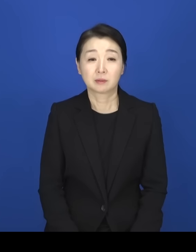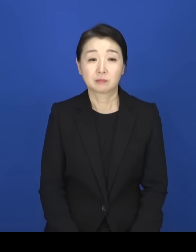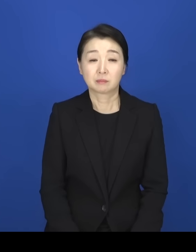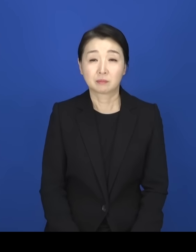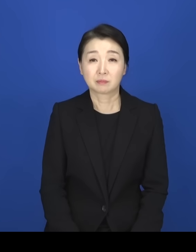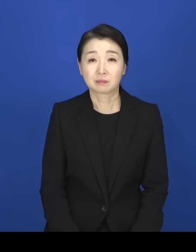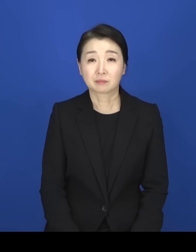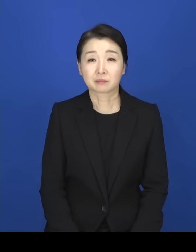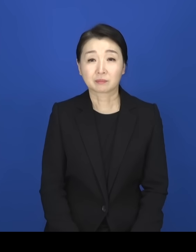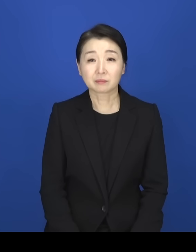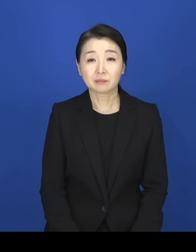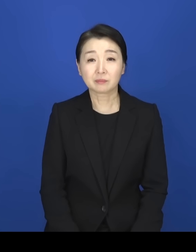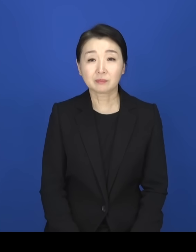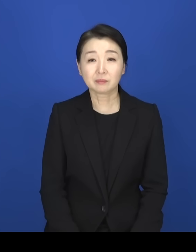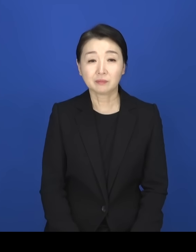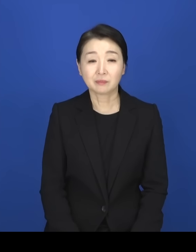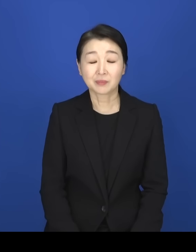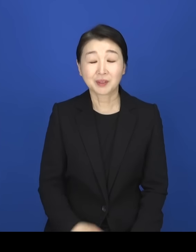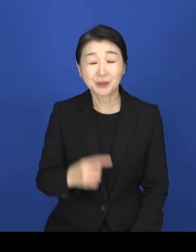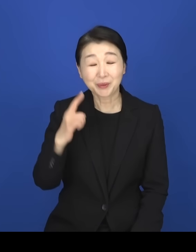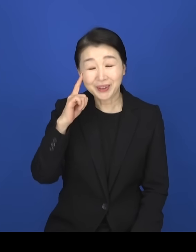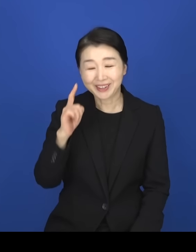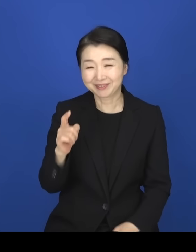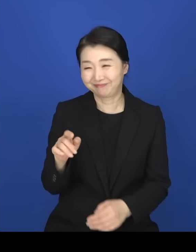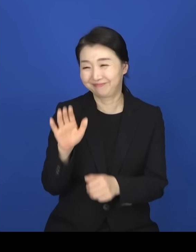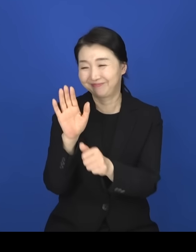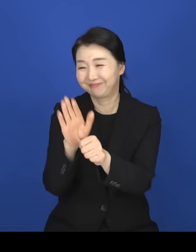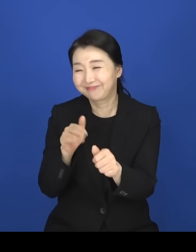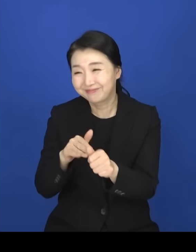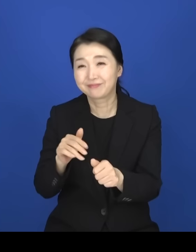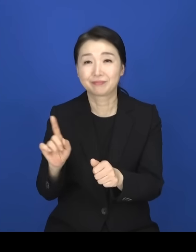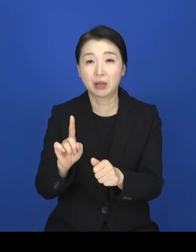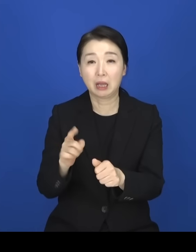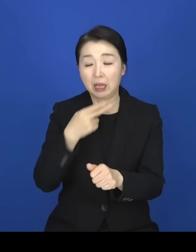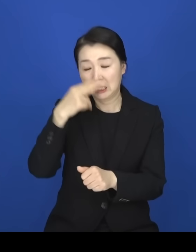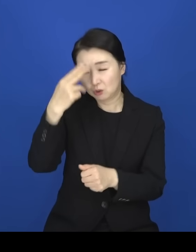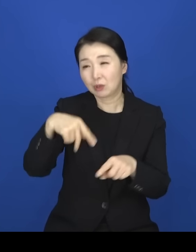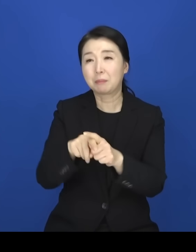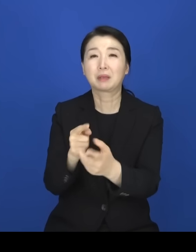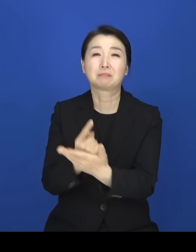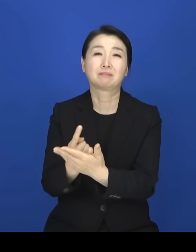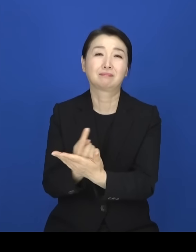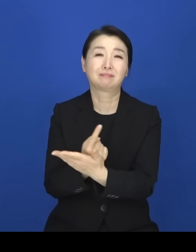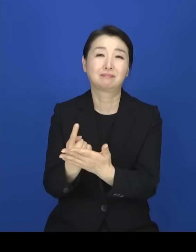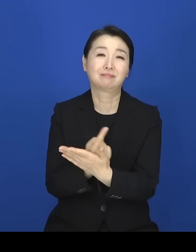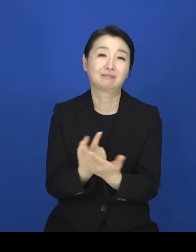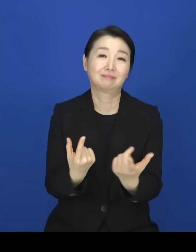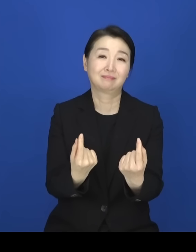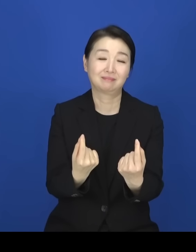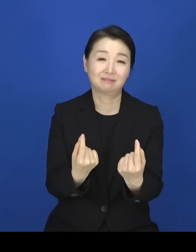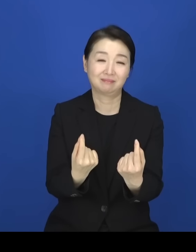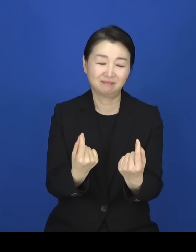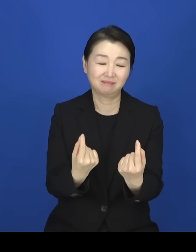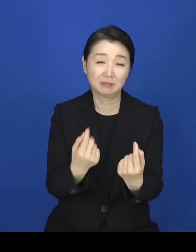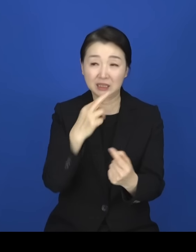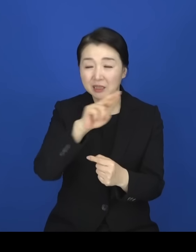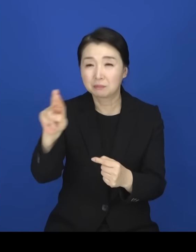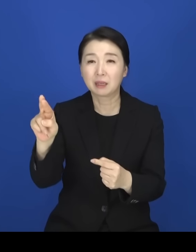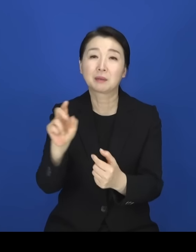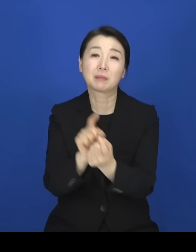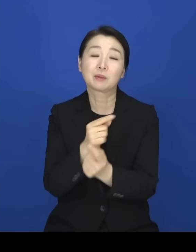되지도 않는 그 부침성으로 술자리를 엄청 간다거나 맞아. 또 그거 있어요, 그때 그거 그랬어. 있어요. 인맥 쌓으려고. 인맥